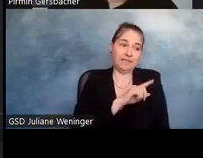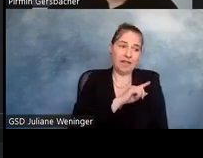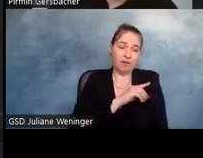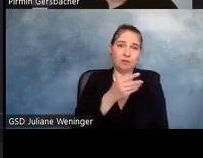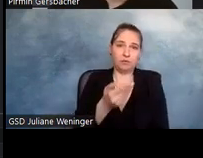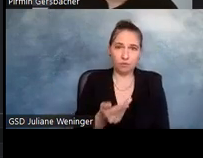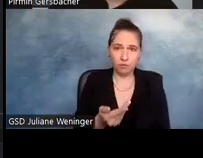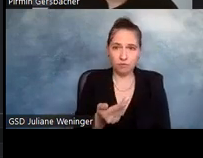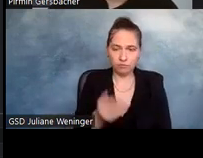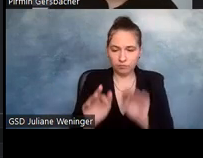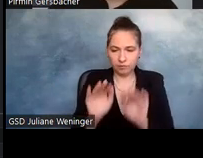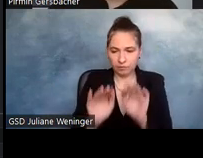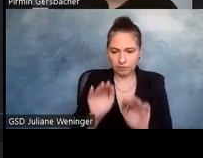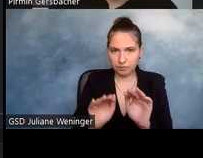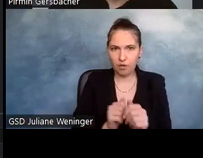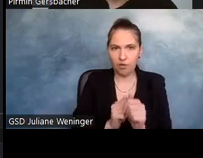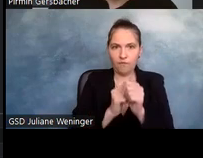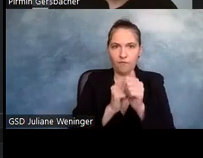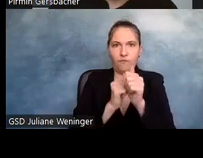macht, dann kann es dazu führen, dass eben